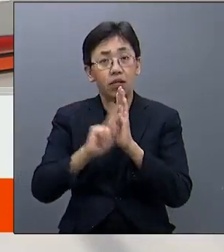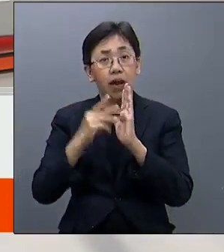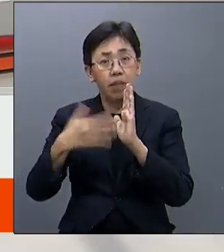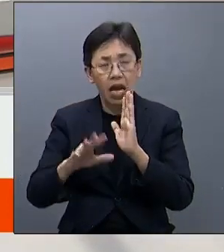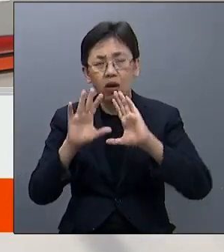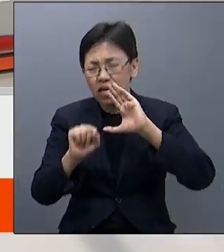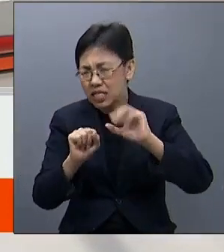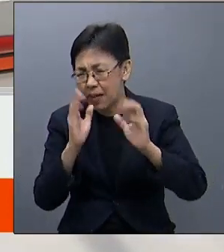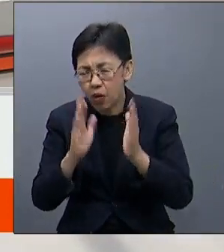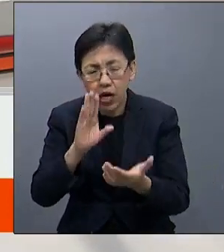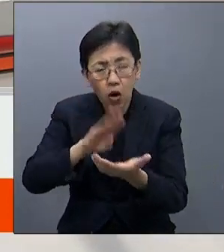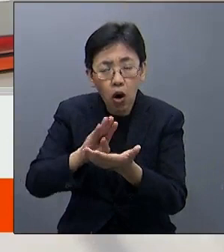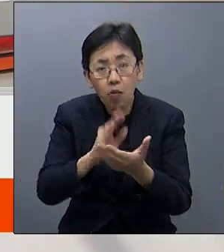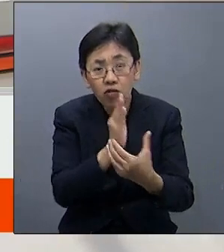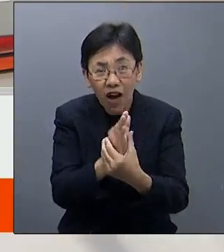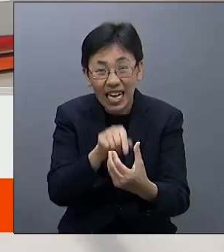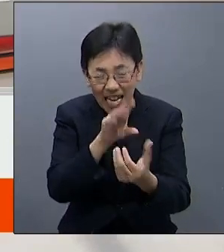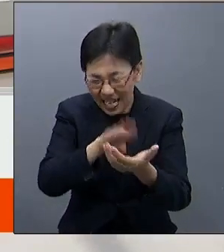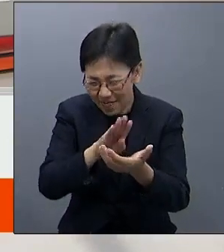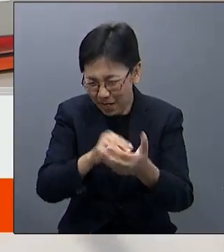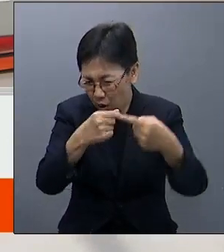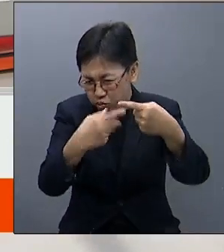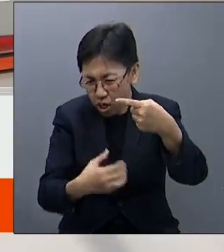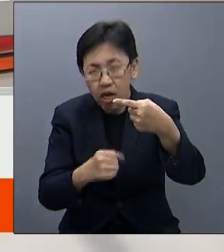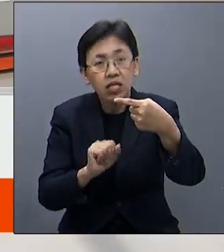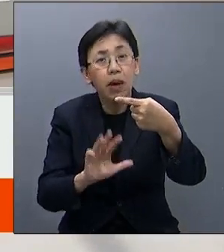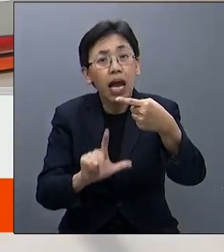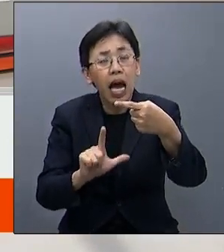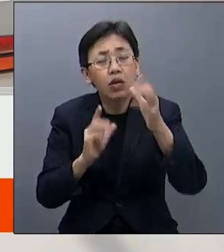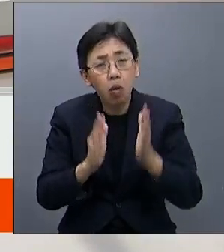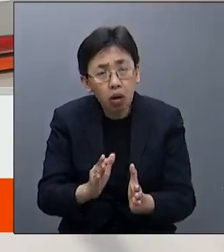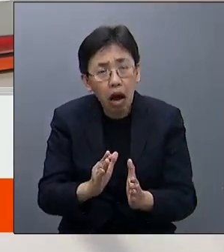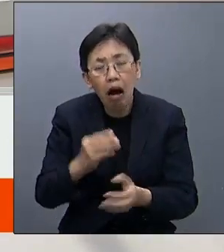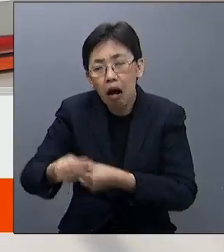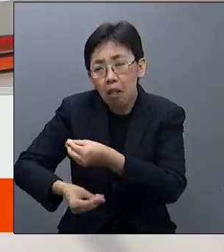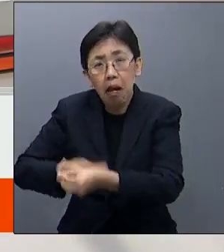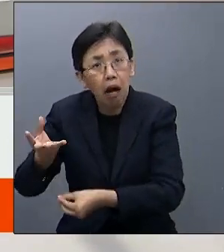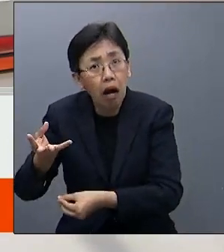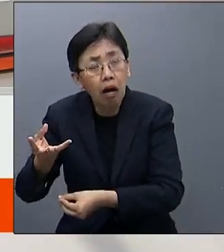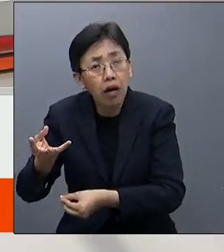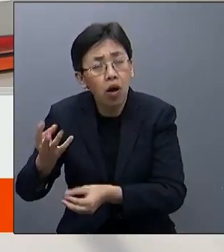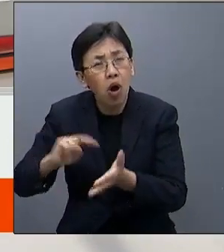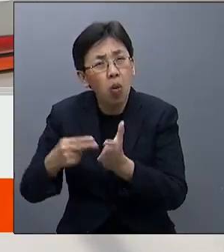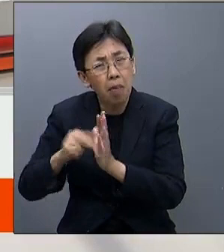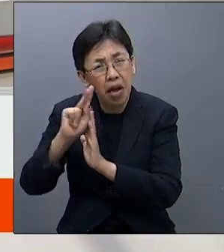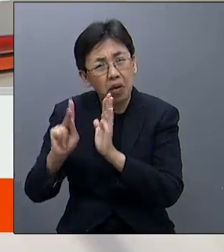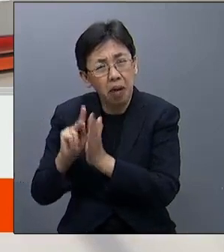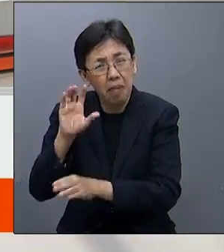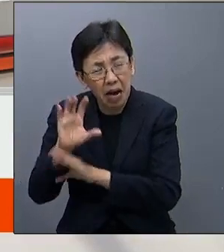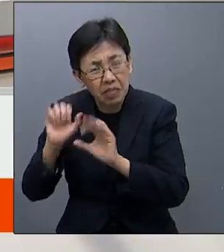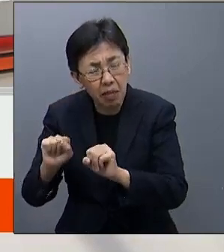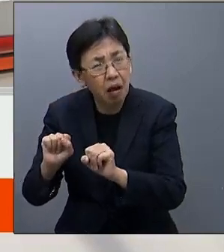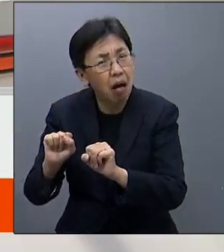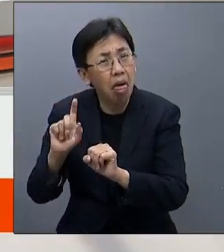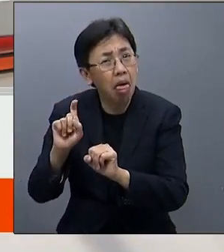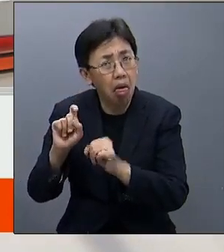ที่เอาข้อมูลมากมายมหาศาลเลย15ล้านรายชื่อไปขายอยู่แบบนี้เท่ากับว่าช่องโหว่ในการบังคับใช้พรบ